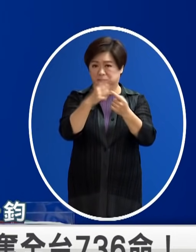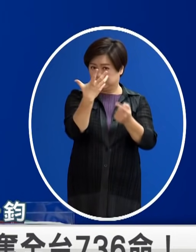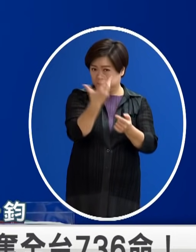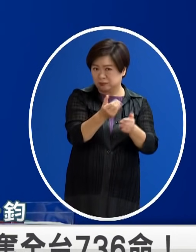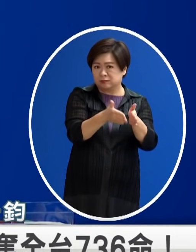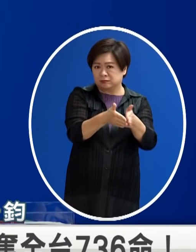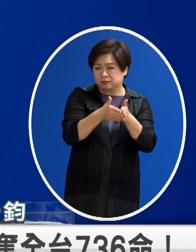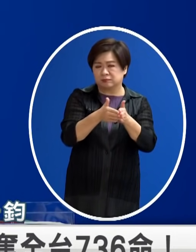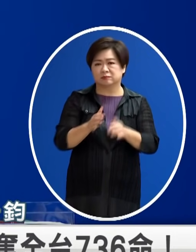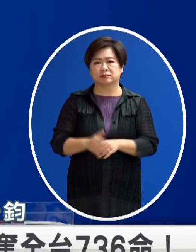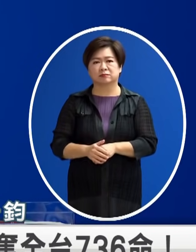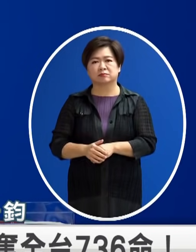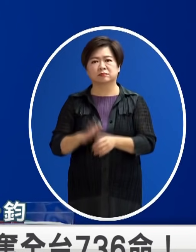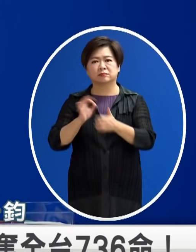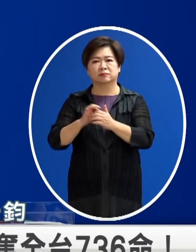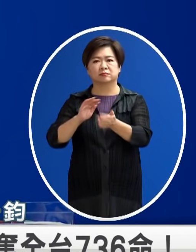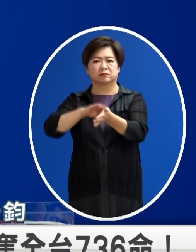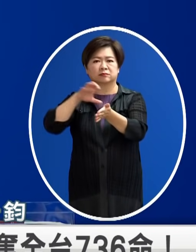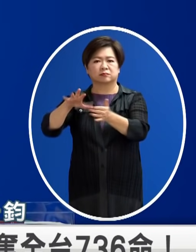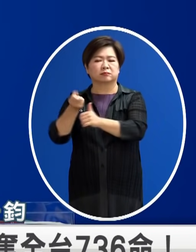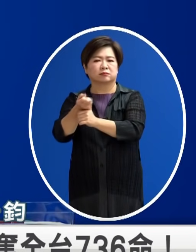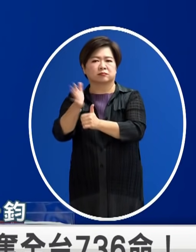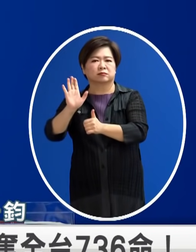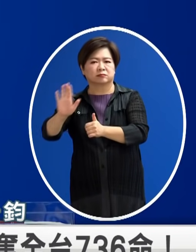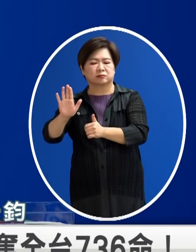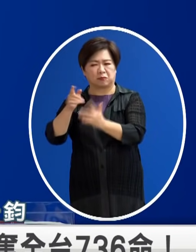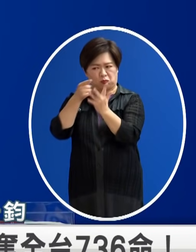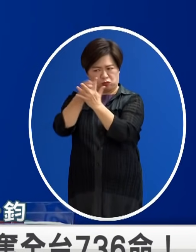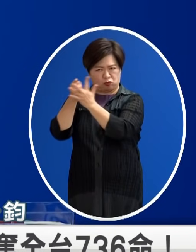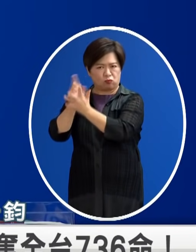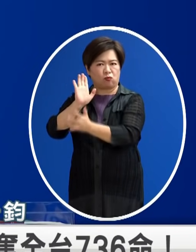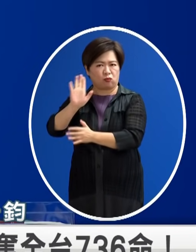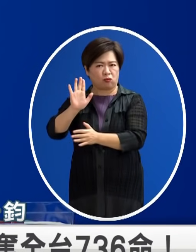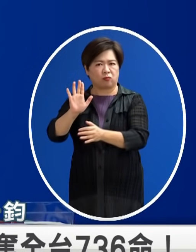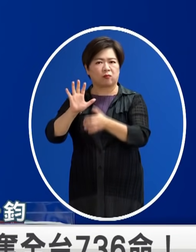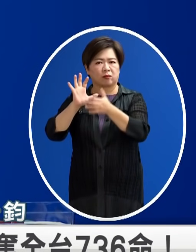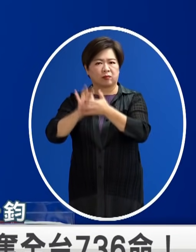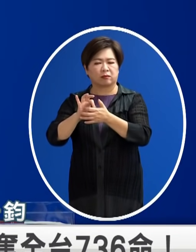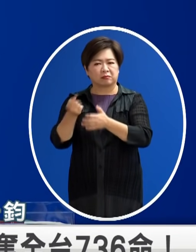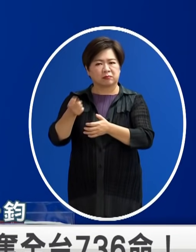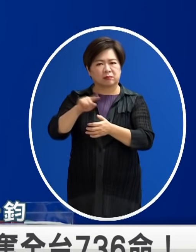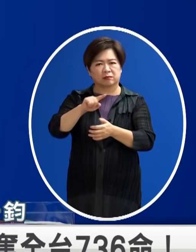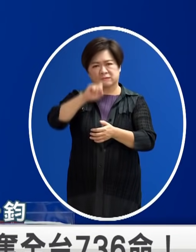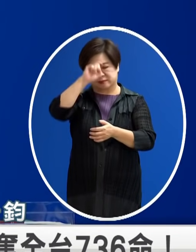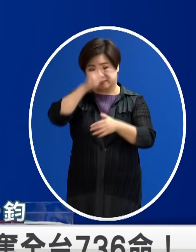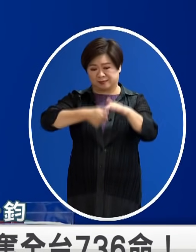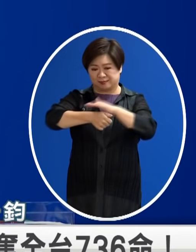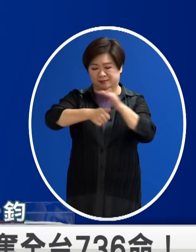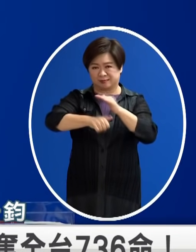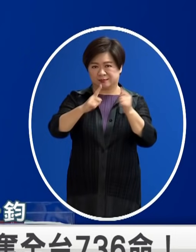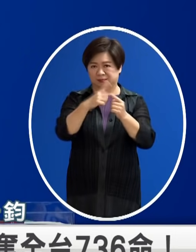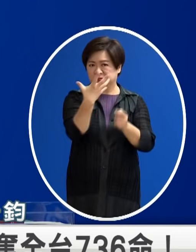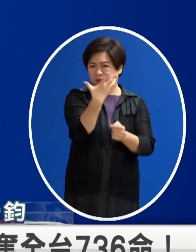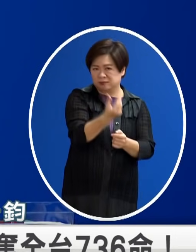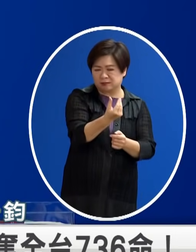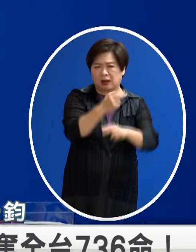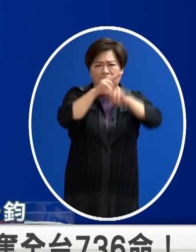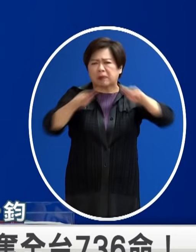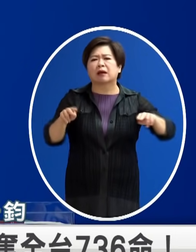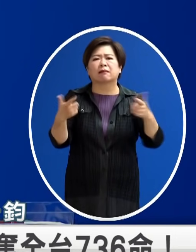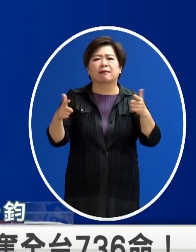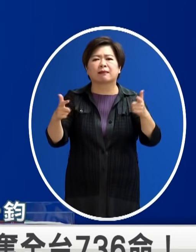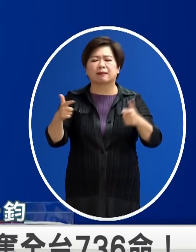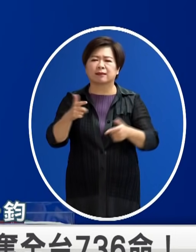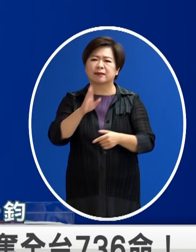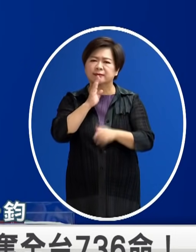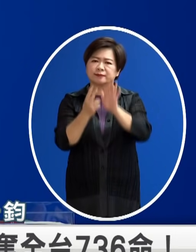个因为有院内感染那个相关的确诊病例，那需要做这个降载，而不是说封院，所以他们只是让